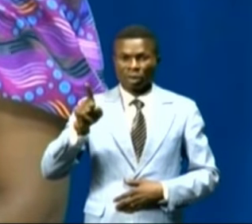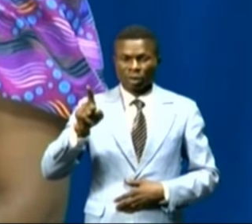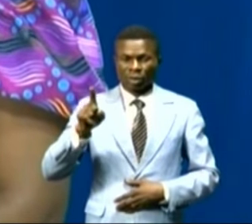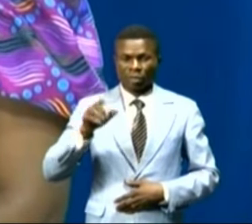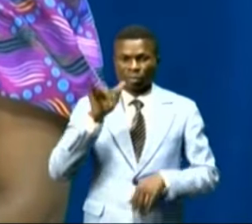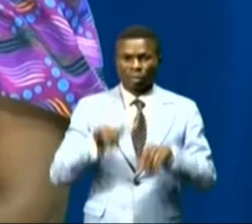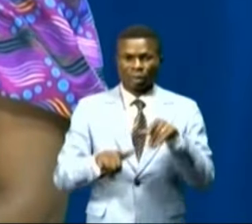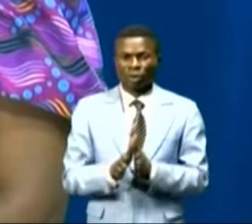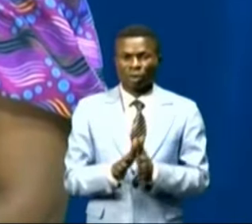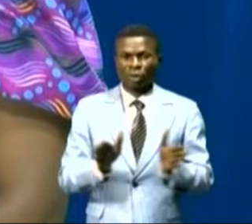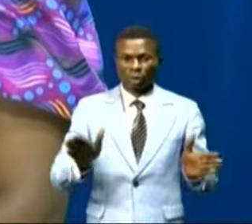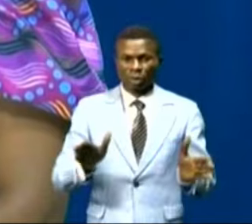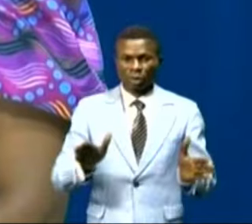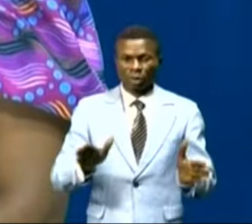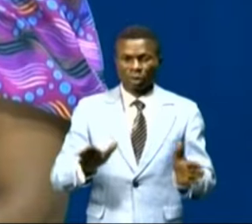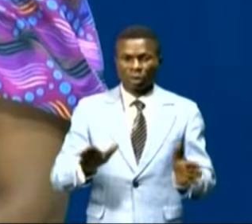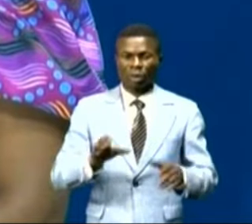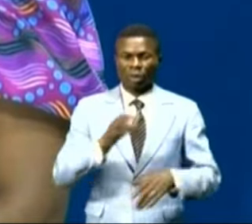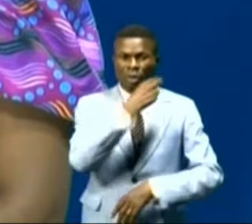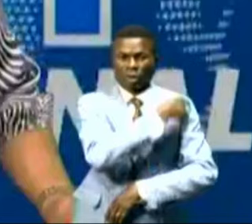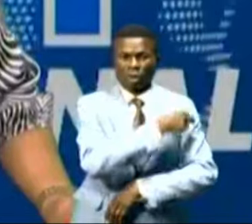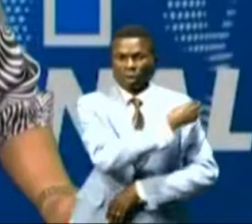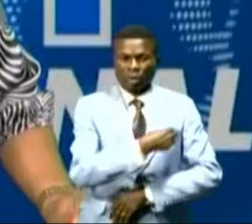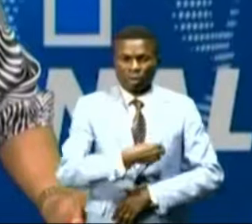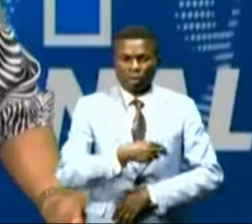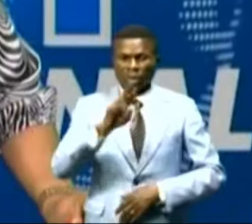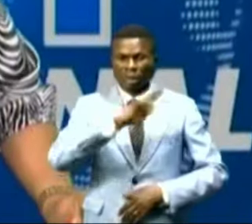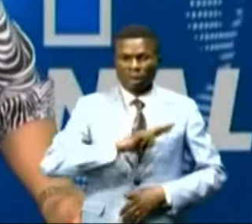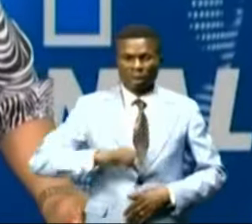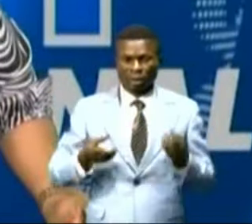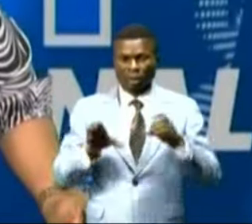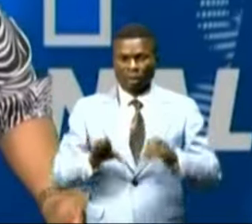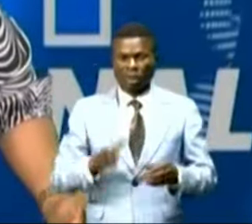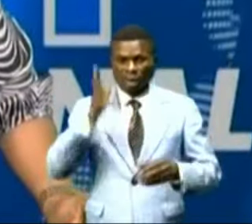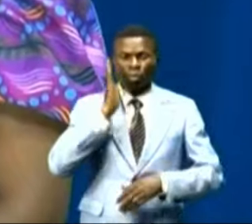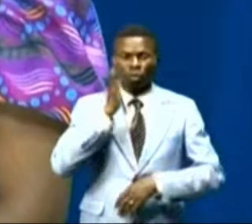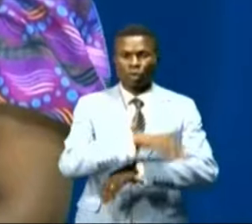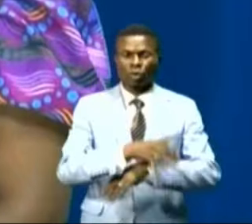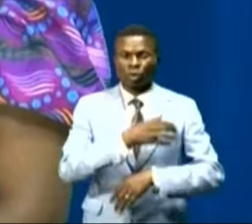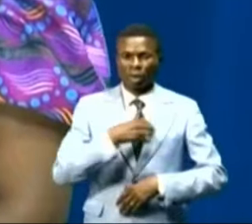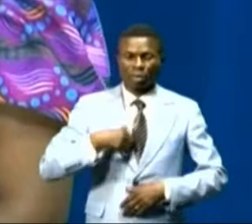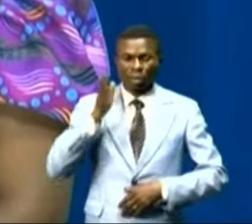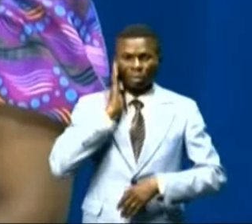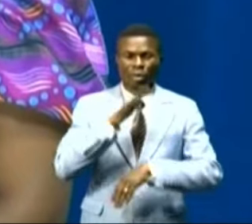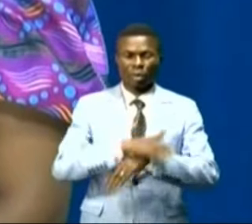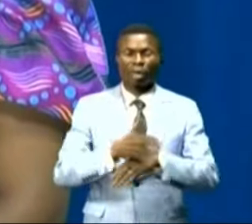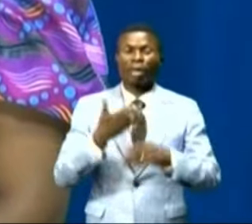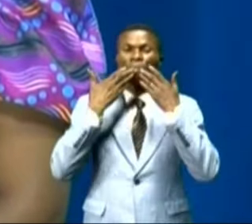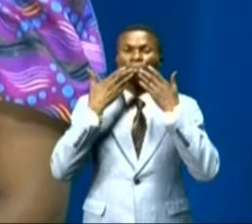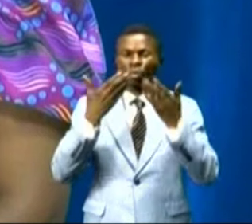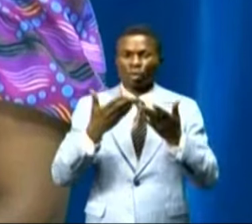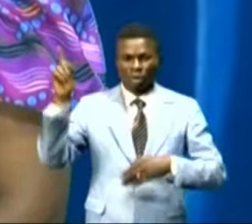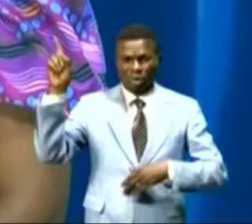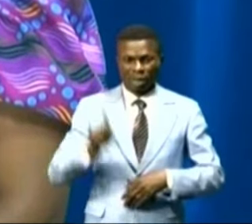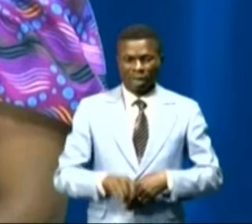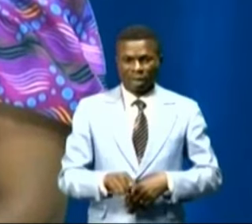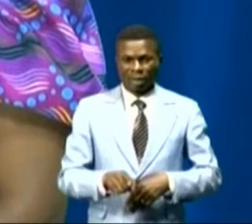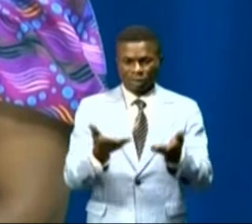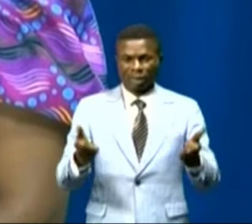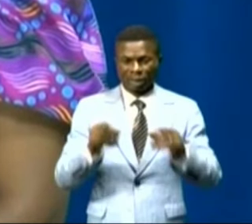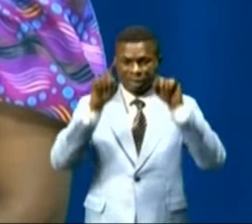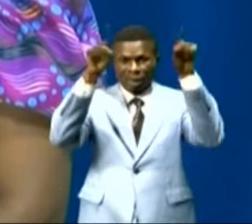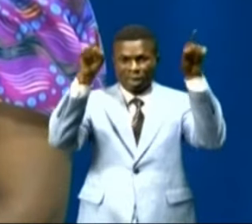secrétaire générale de la Croix-Rouge RDC. Bonsoir Madame. Bonsoir Madame. Et merci d'être avec nous sur ce